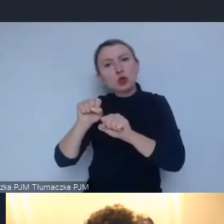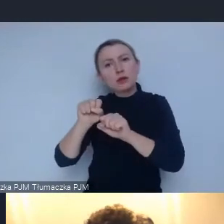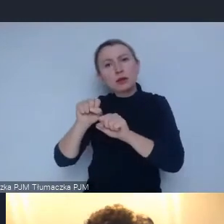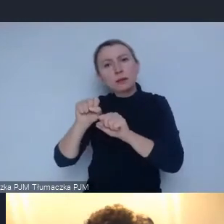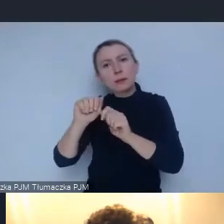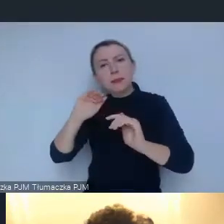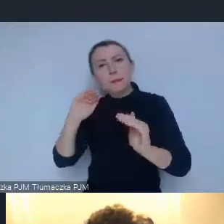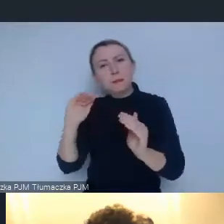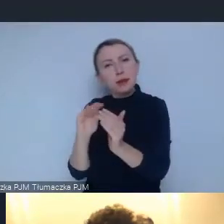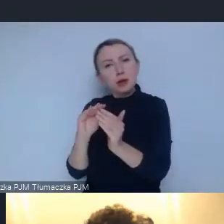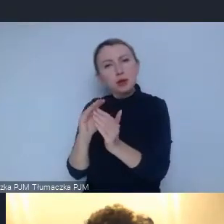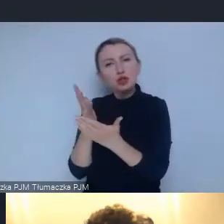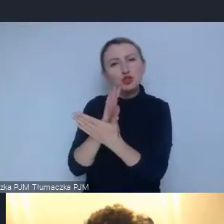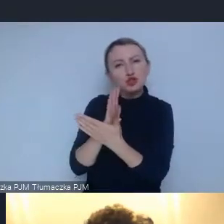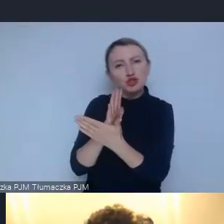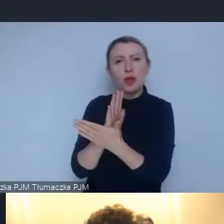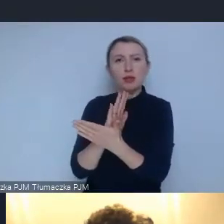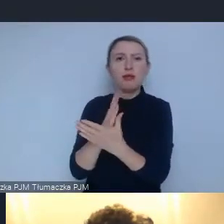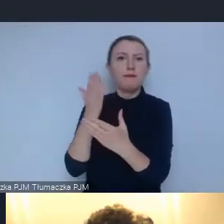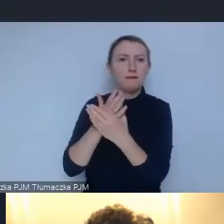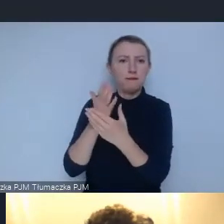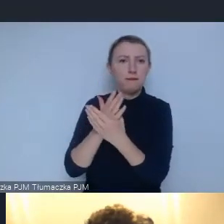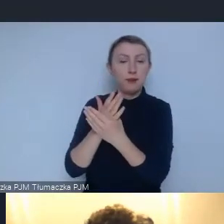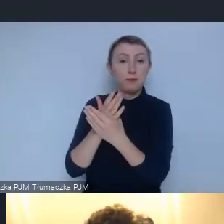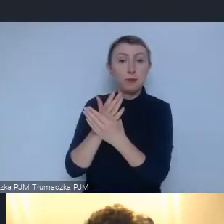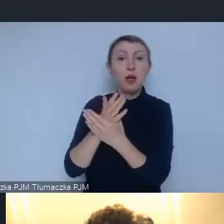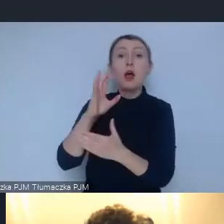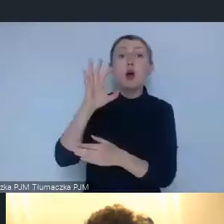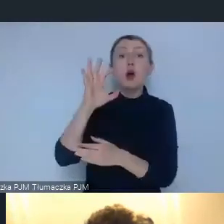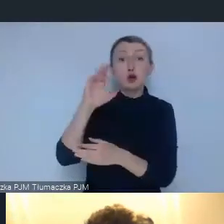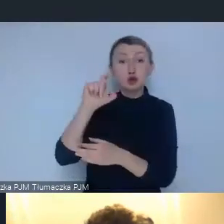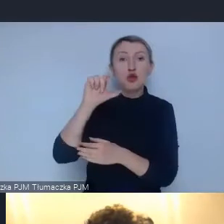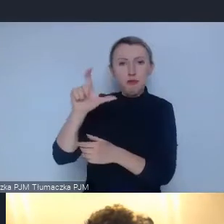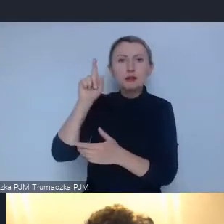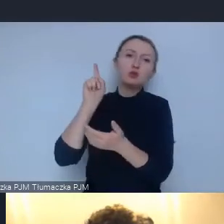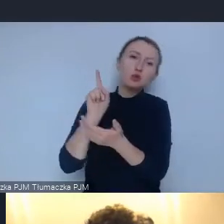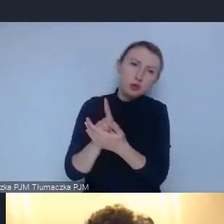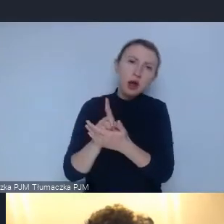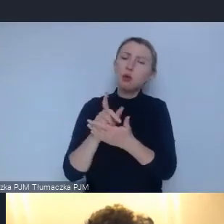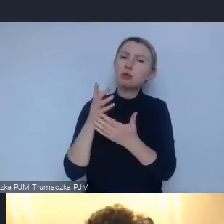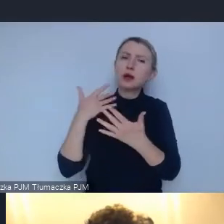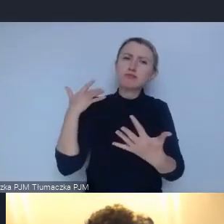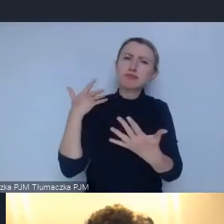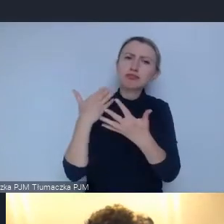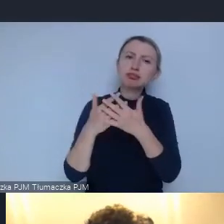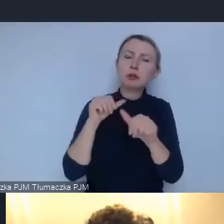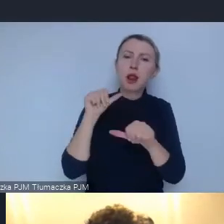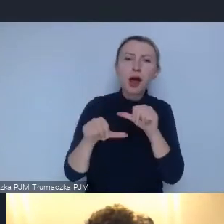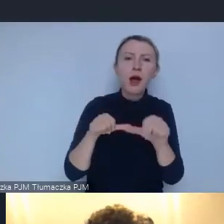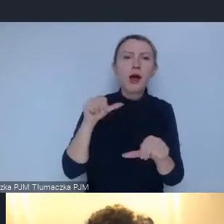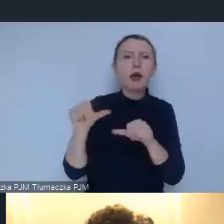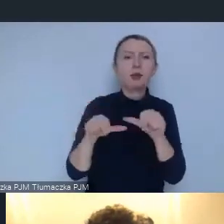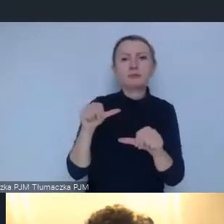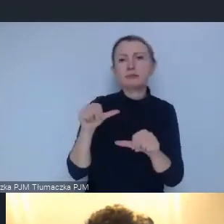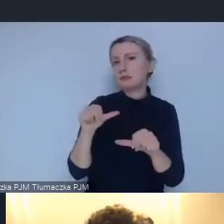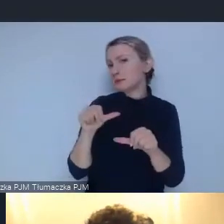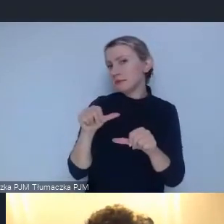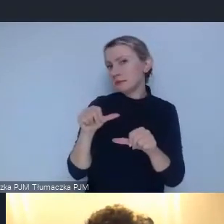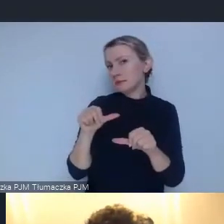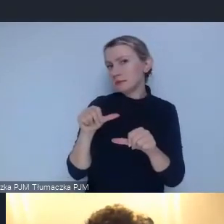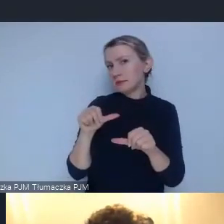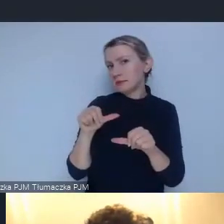mikro, małych i średnich przedsiębiorstw. W Ostrowcu to się udało na przestrzeni lat zdobyć i zorganizować i my